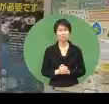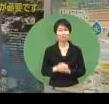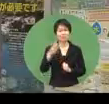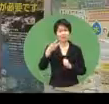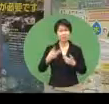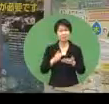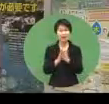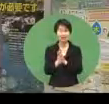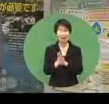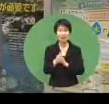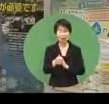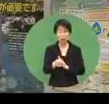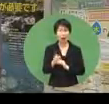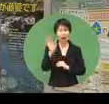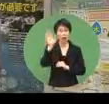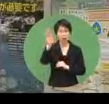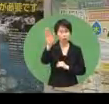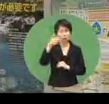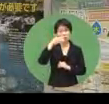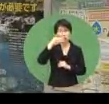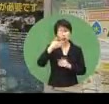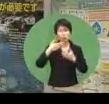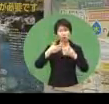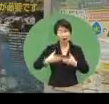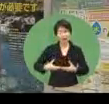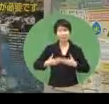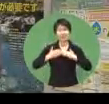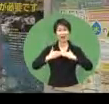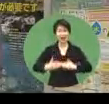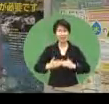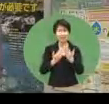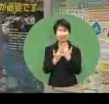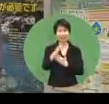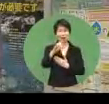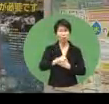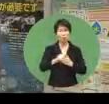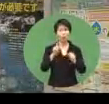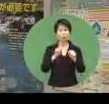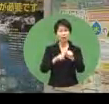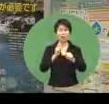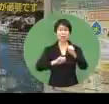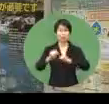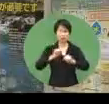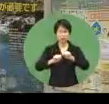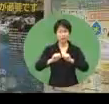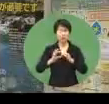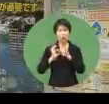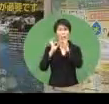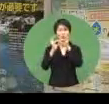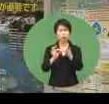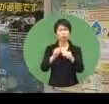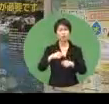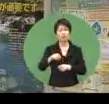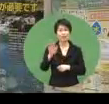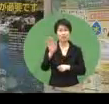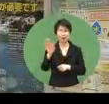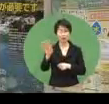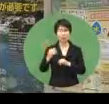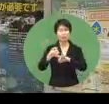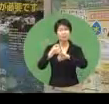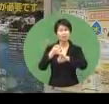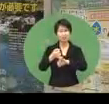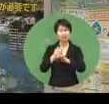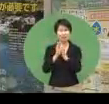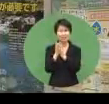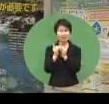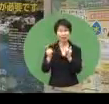三重県ではこれからも食の安全安心確保のための取り組みを続けていきますので、ぜひ